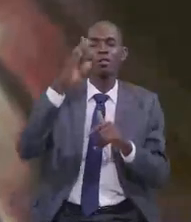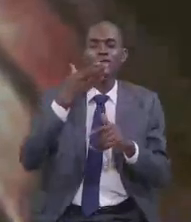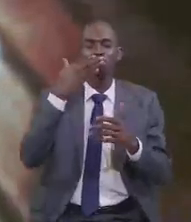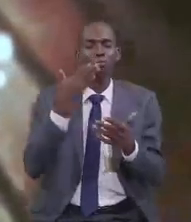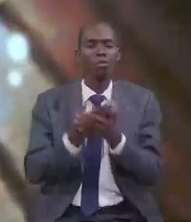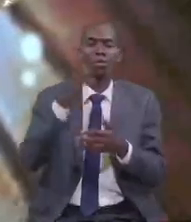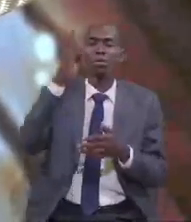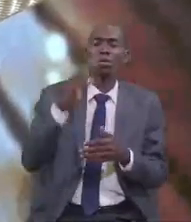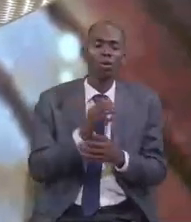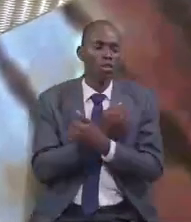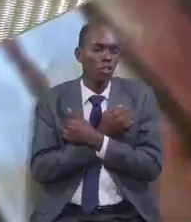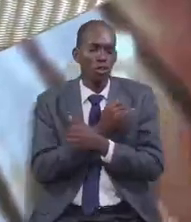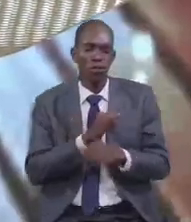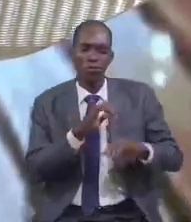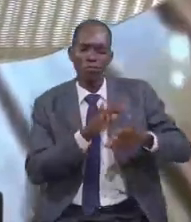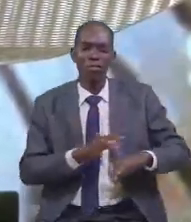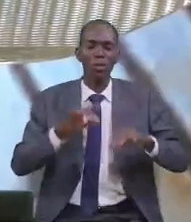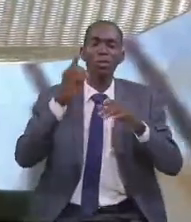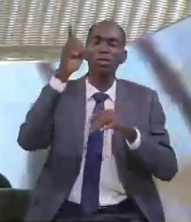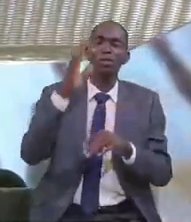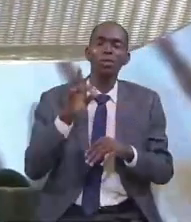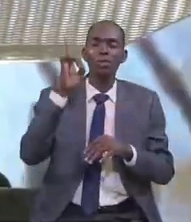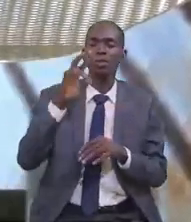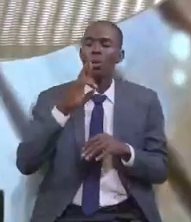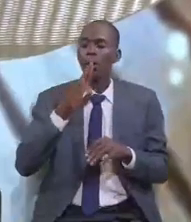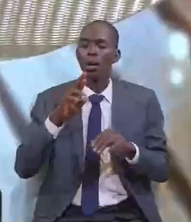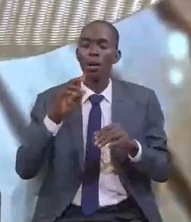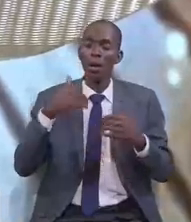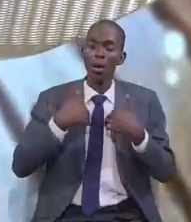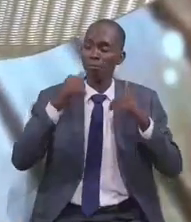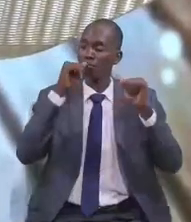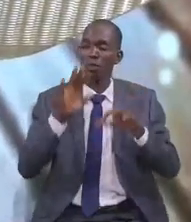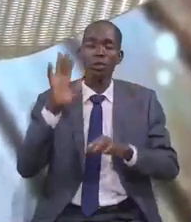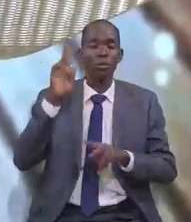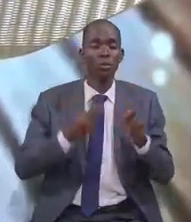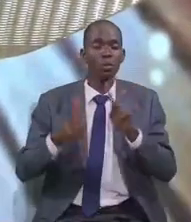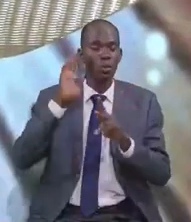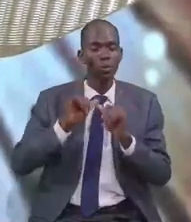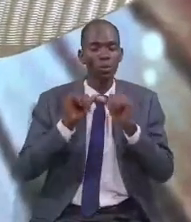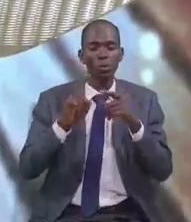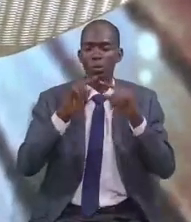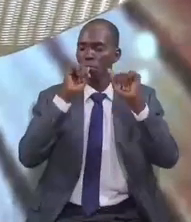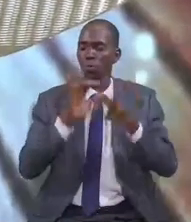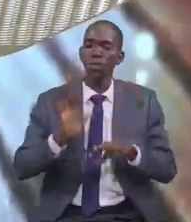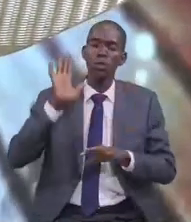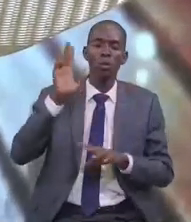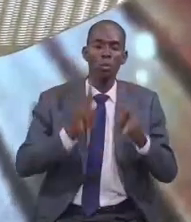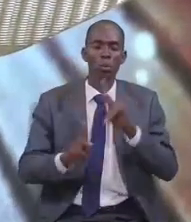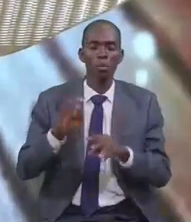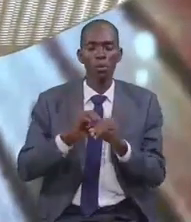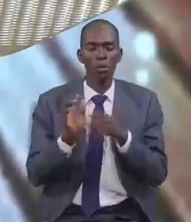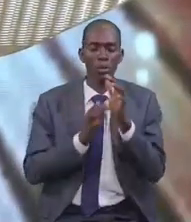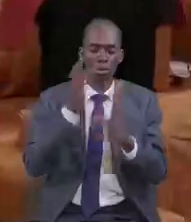aimable, compatissant. Tu as béni ton peuple. Tu vas continuer de le bénir au nom de